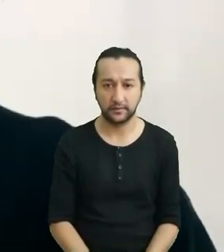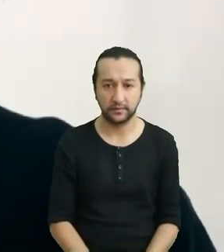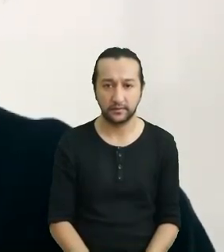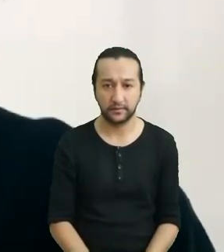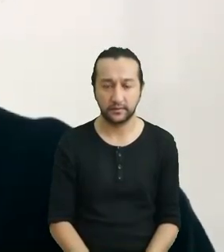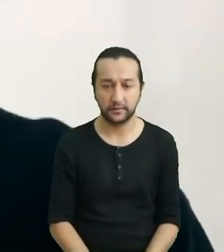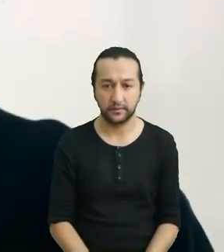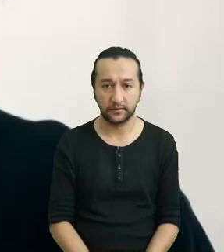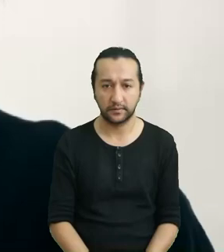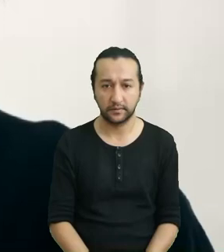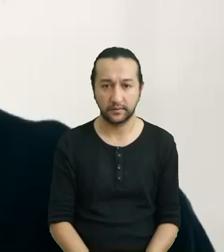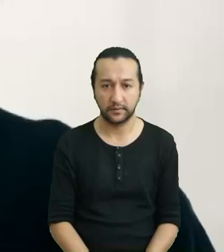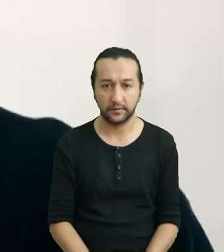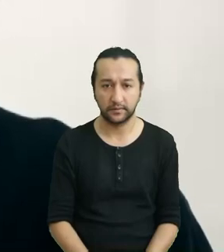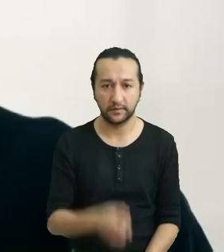dikti.